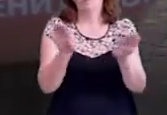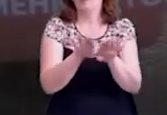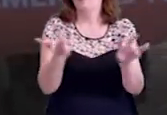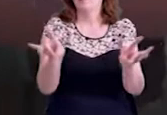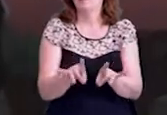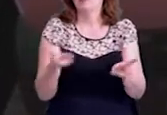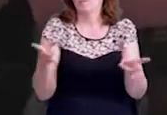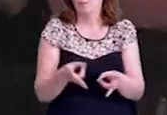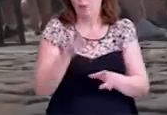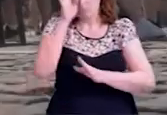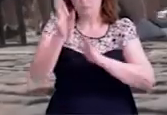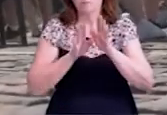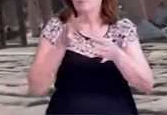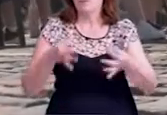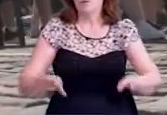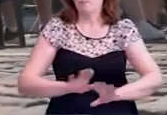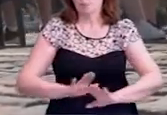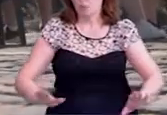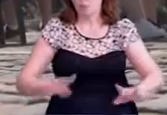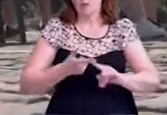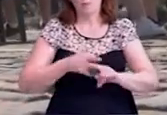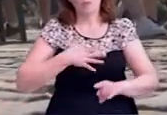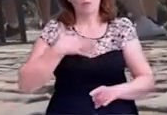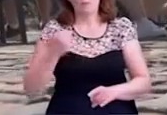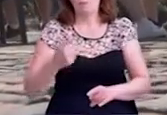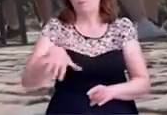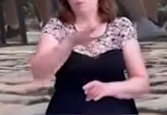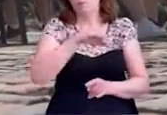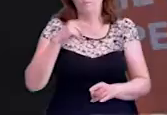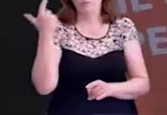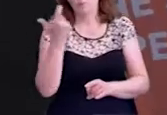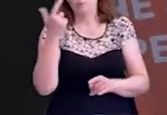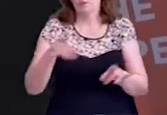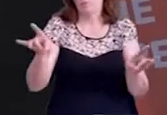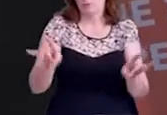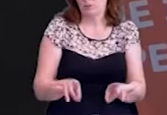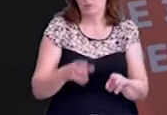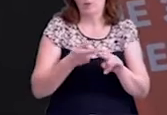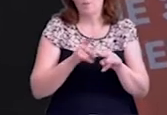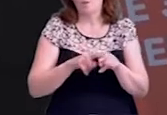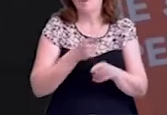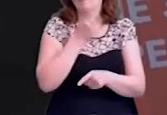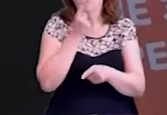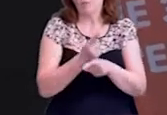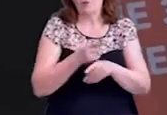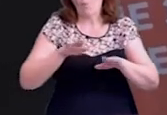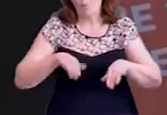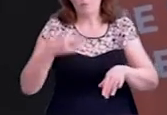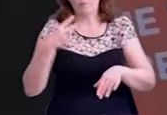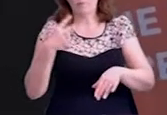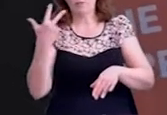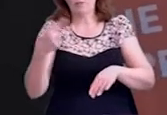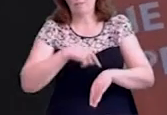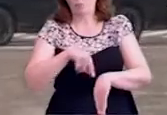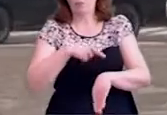бізнесу у Чернігові. Незадоволені власники та працівники закладів харчування через постанову Кабміну, яка забороняє працювати після